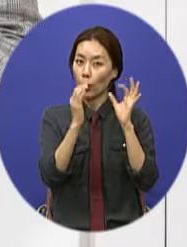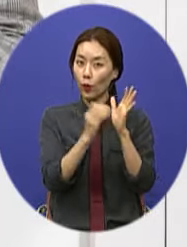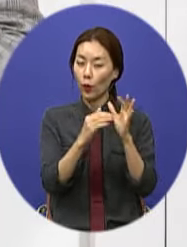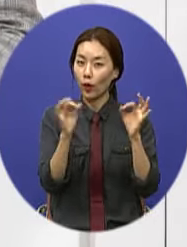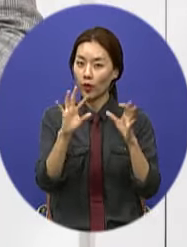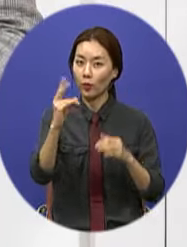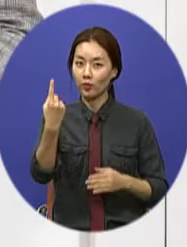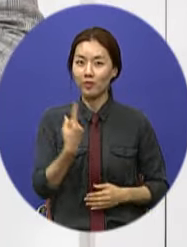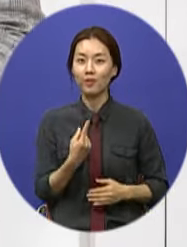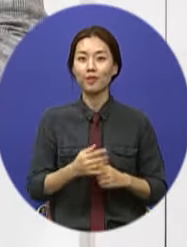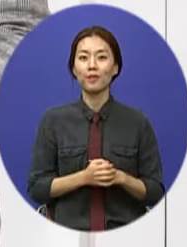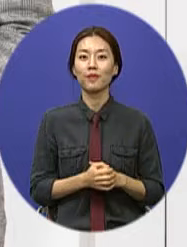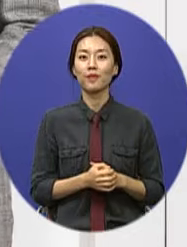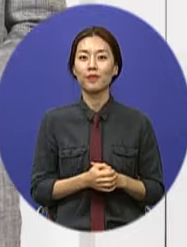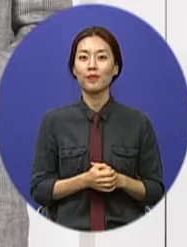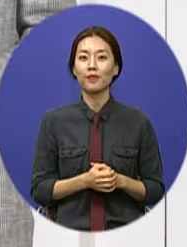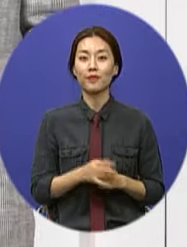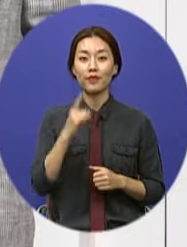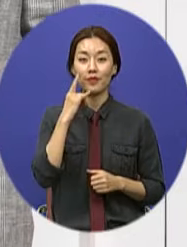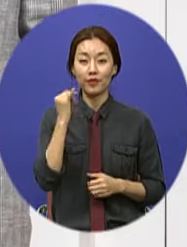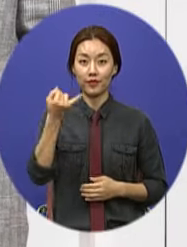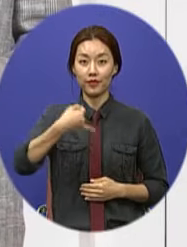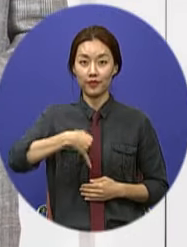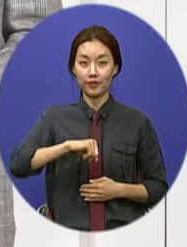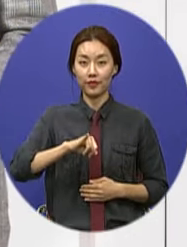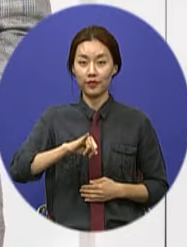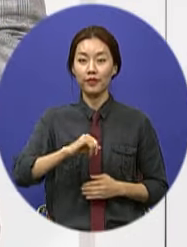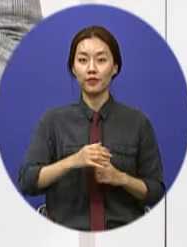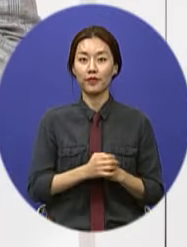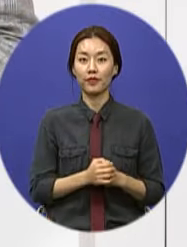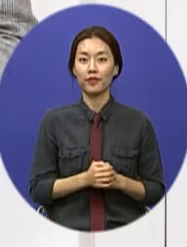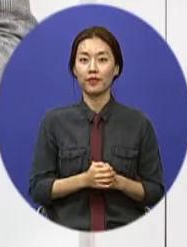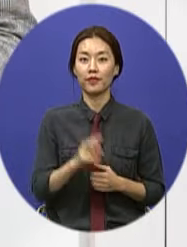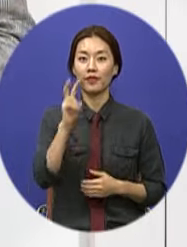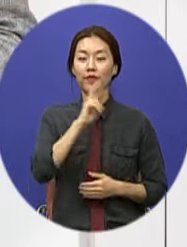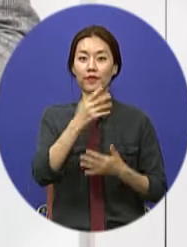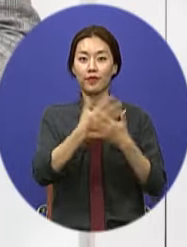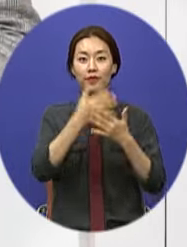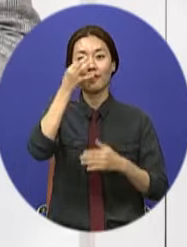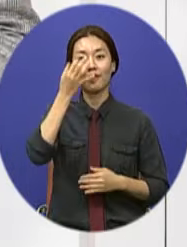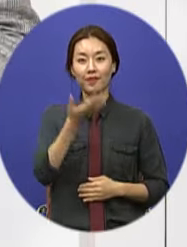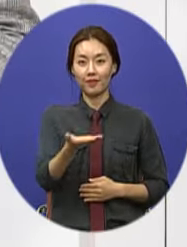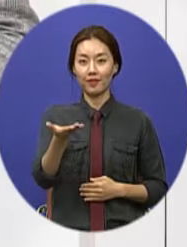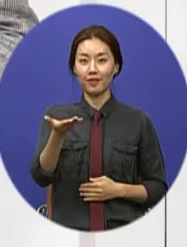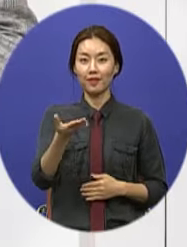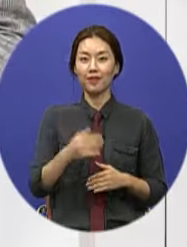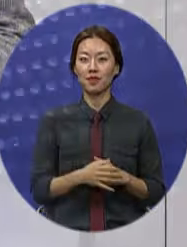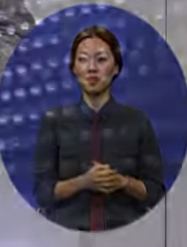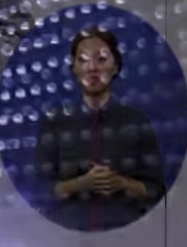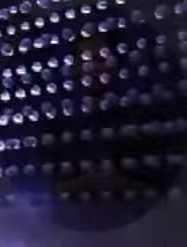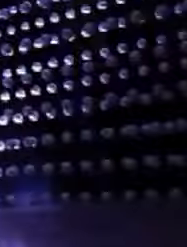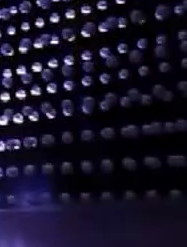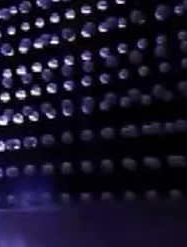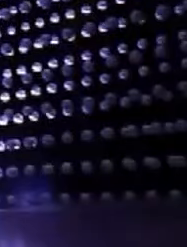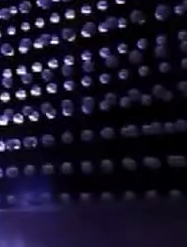오도록 하겠습니다. 네. 엄마와 딸 이효정 씨의 뮤직비디오 보여주세요. 주세요.